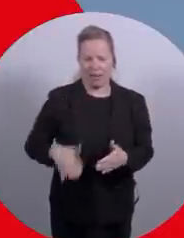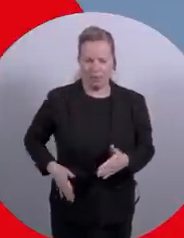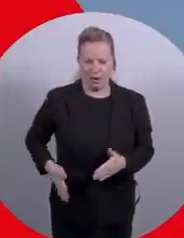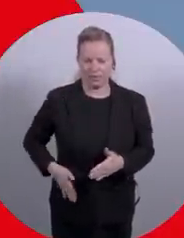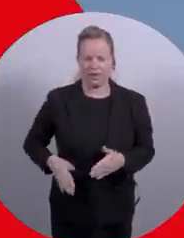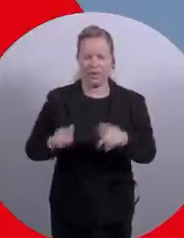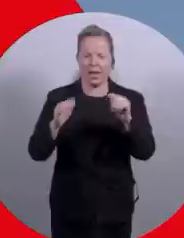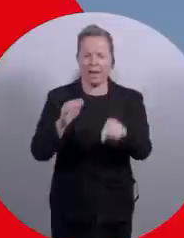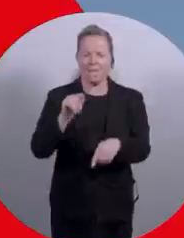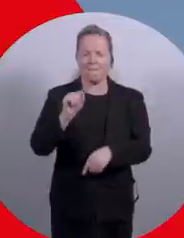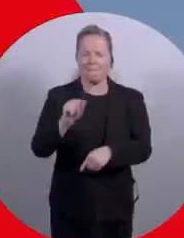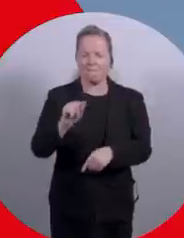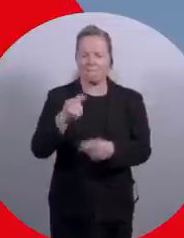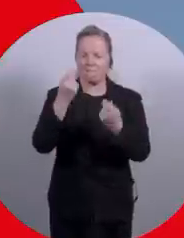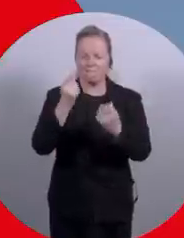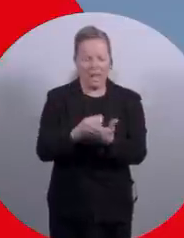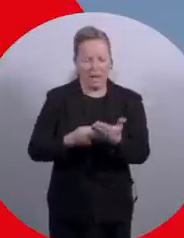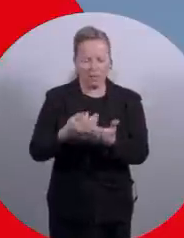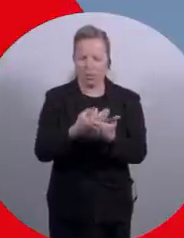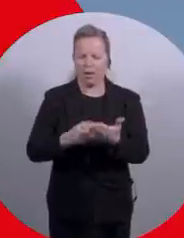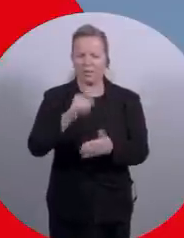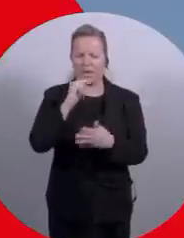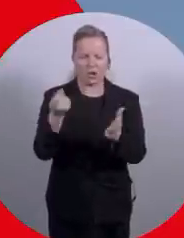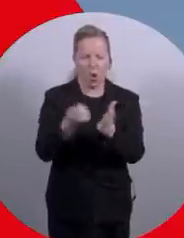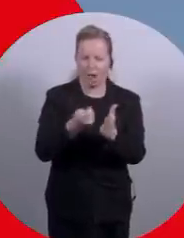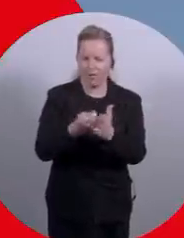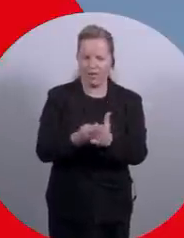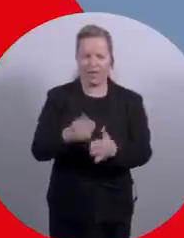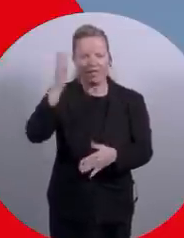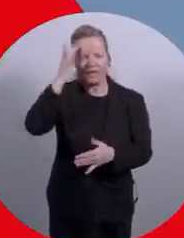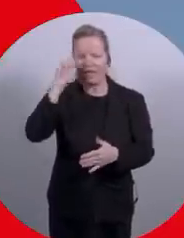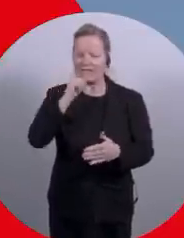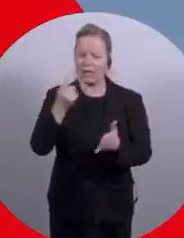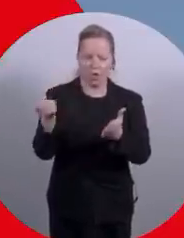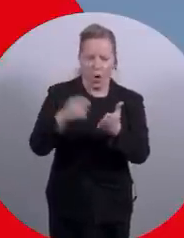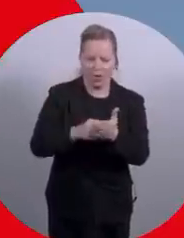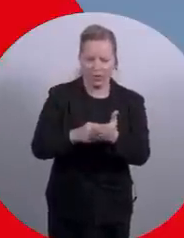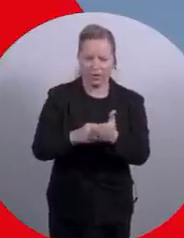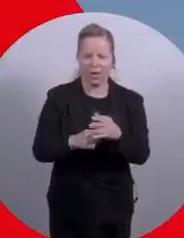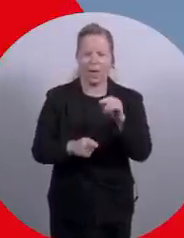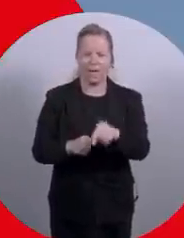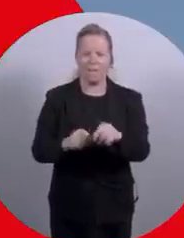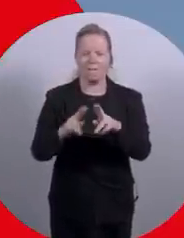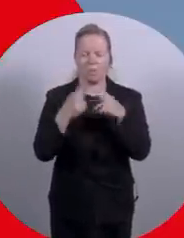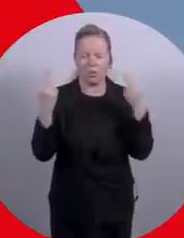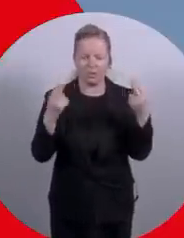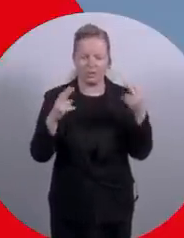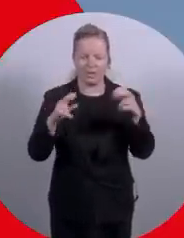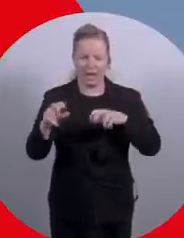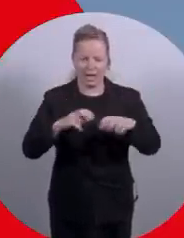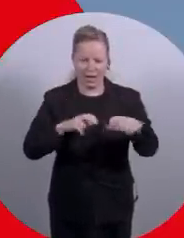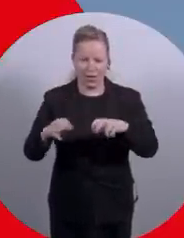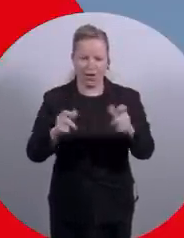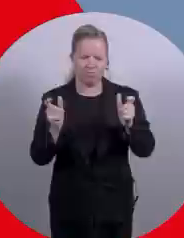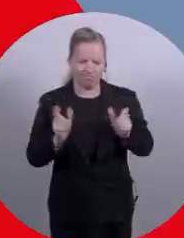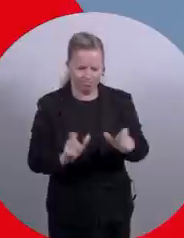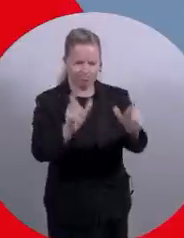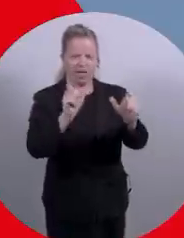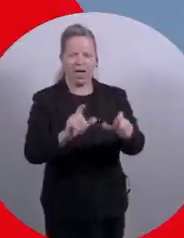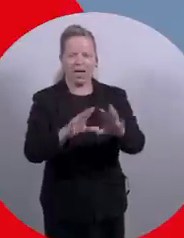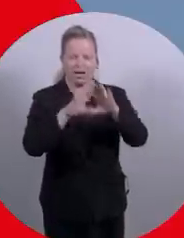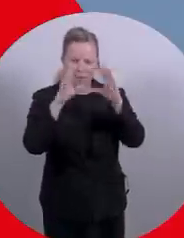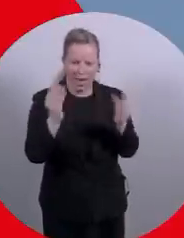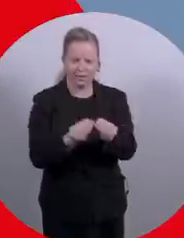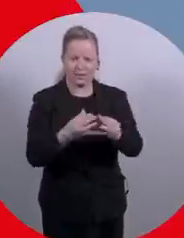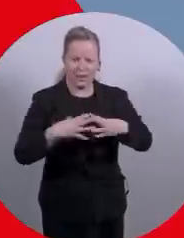nicht käuflich Intelligenz ist nicht käuflich und die Bundesregierung wehrt sich nur gegen die gemeinsame Schule und gegen die ganze Zeit Schule weil